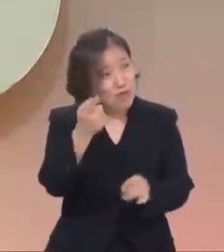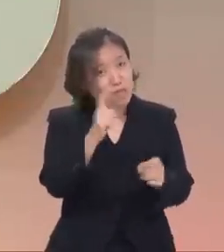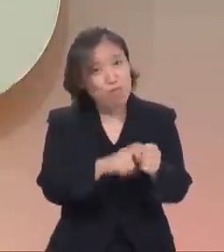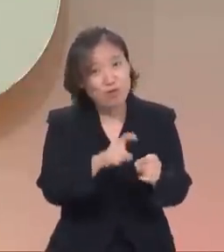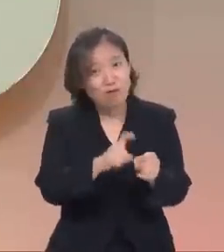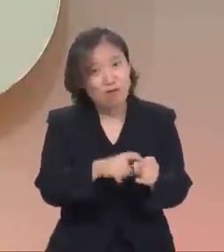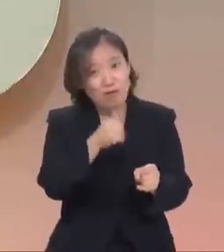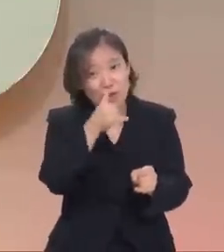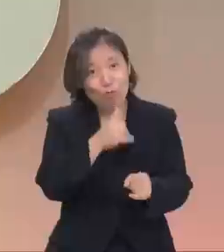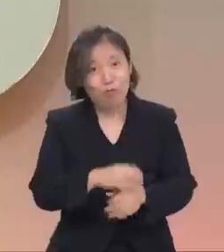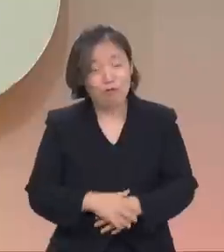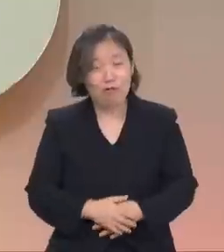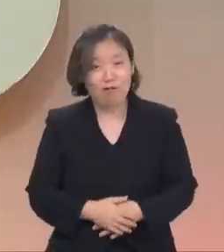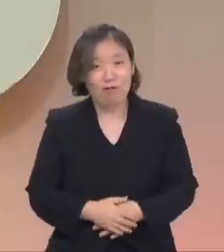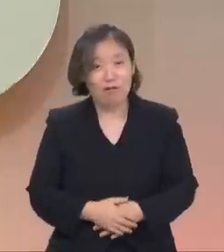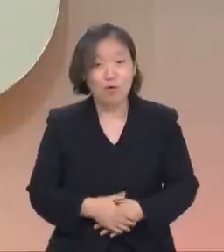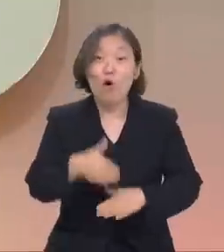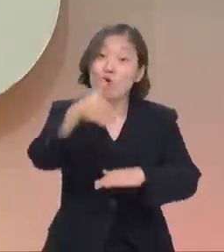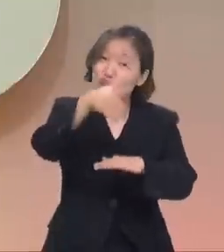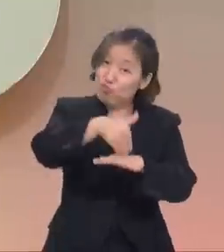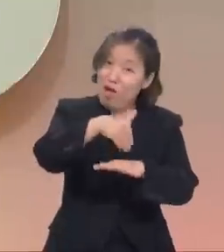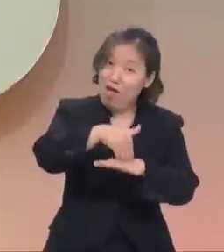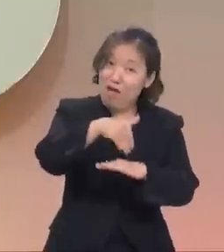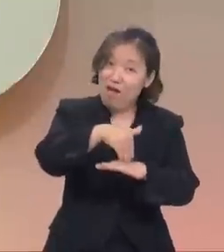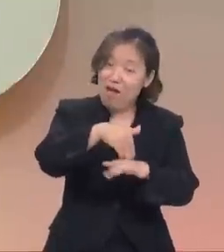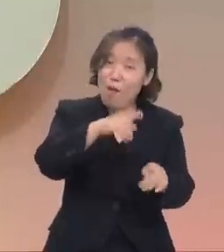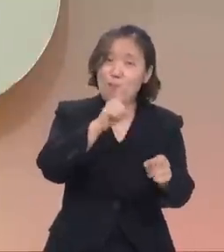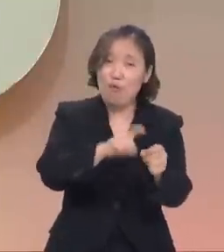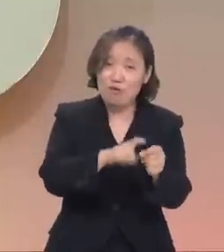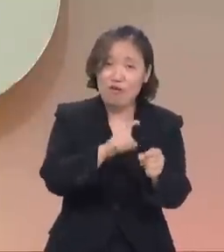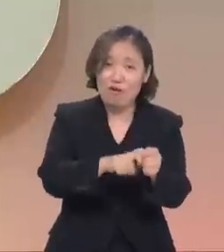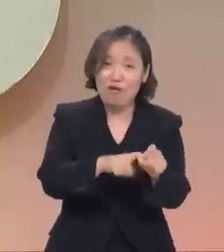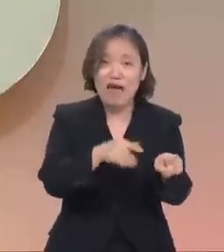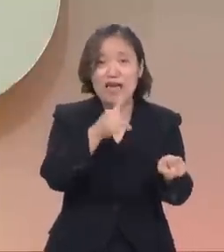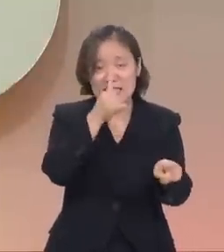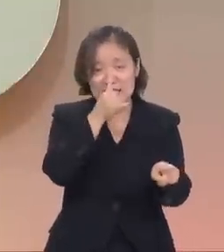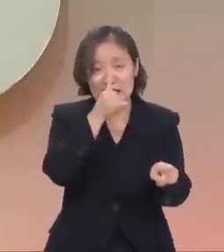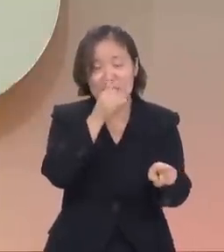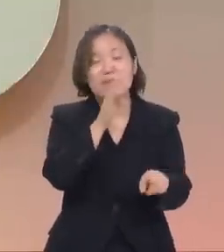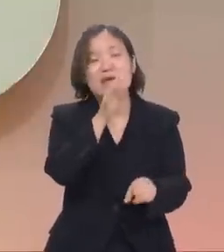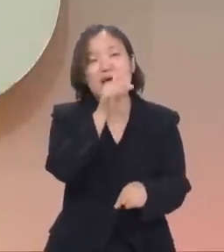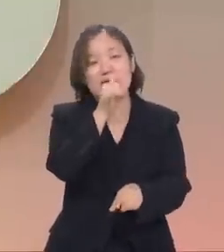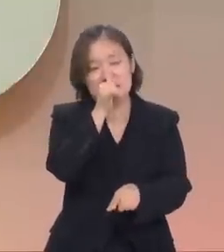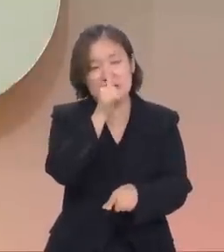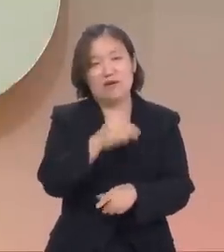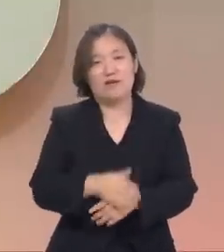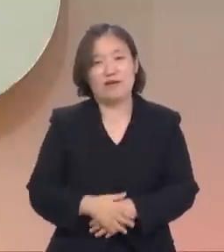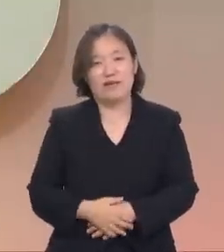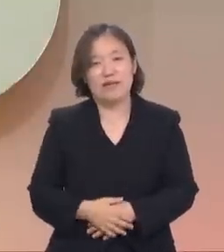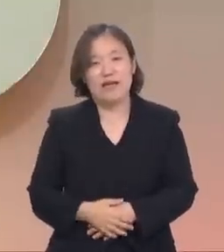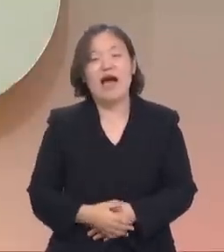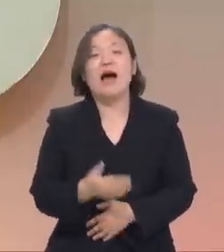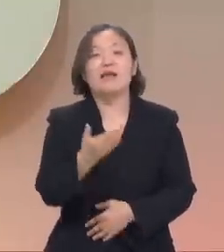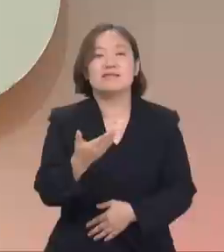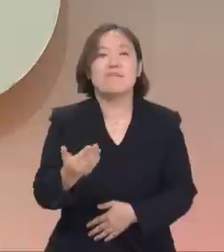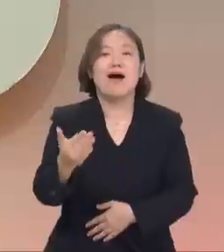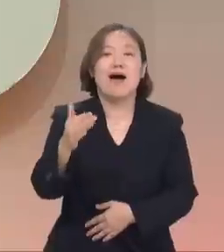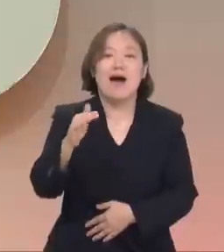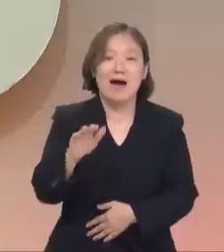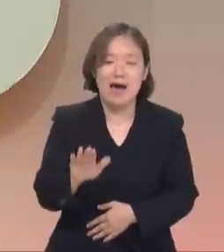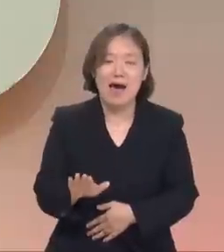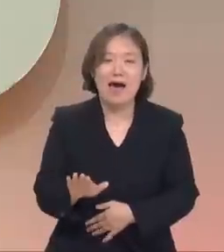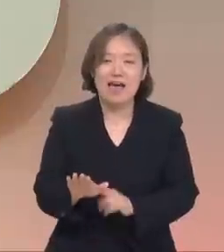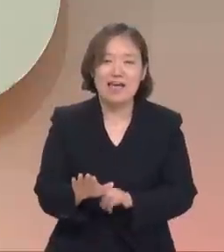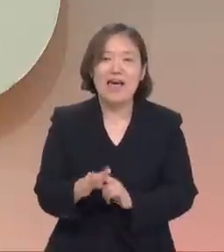위해서 성불하기 위해서 또 수행하시는 제가 불자분들도 분명히 있습니다 다만